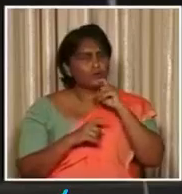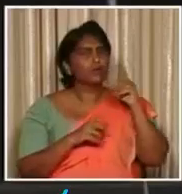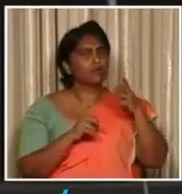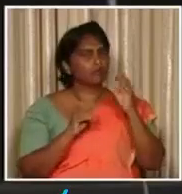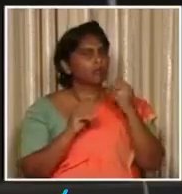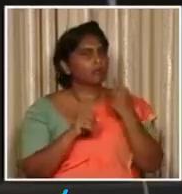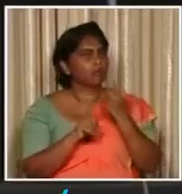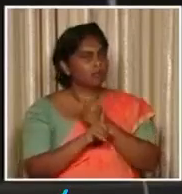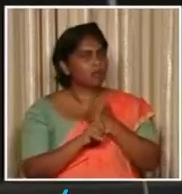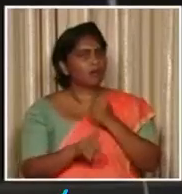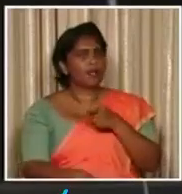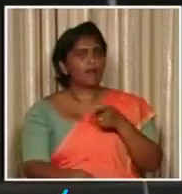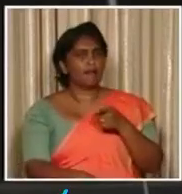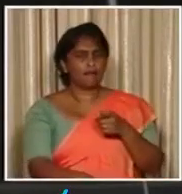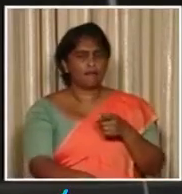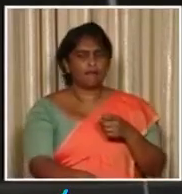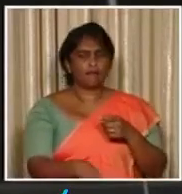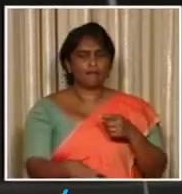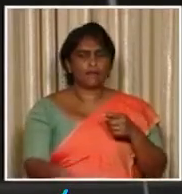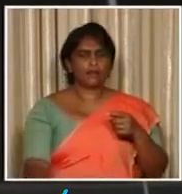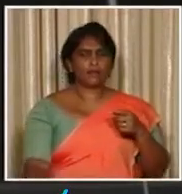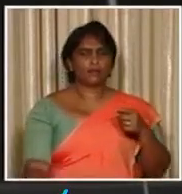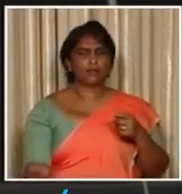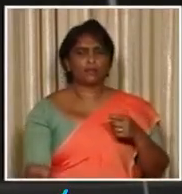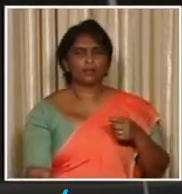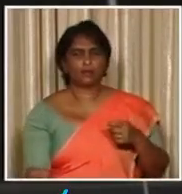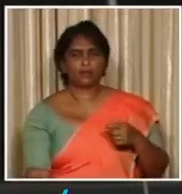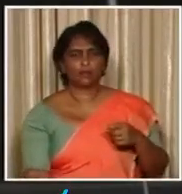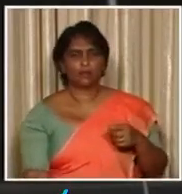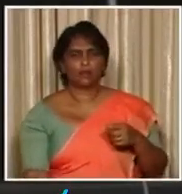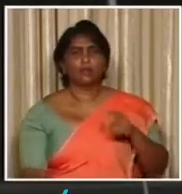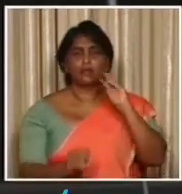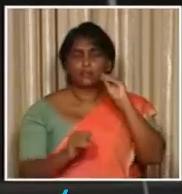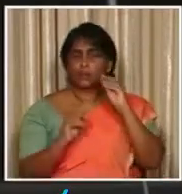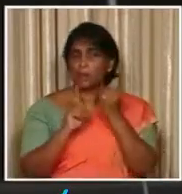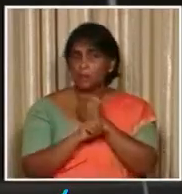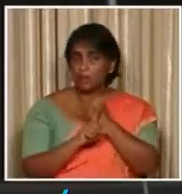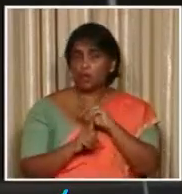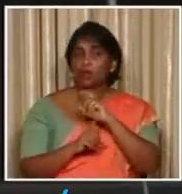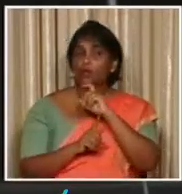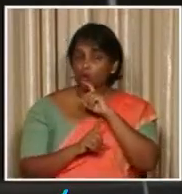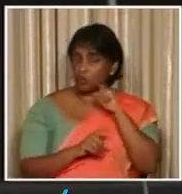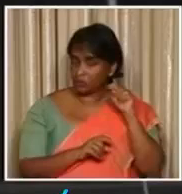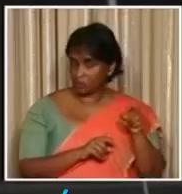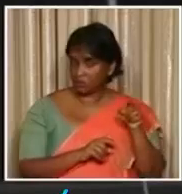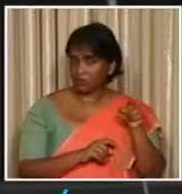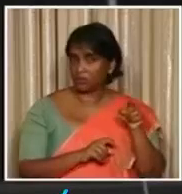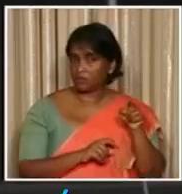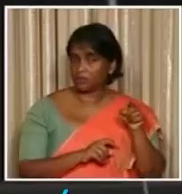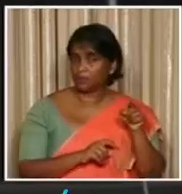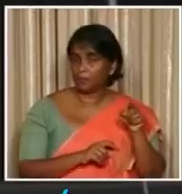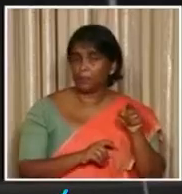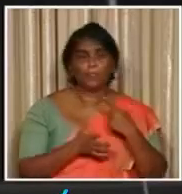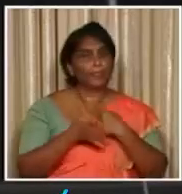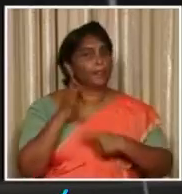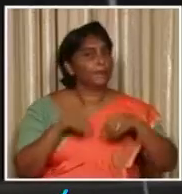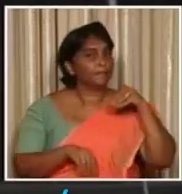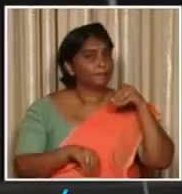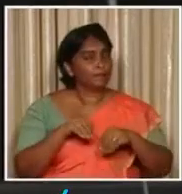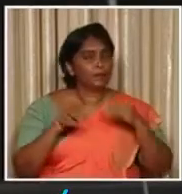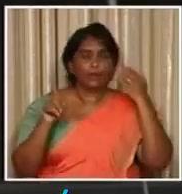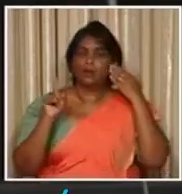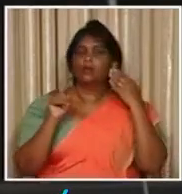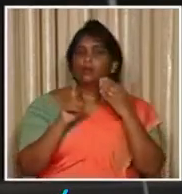බලපෑමක් එතනදිත් සිදු වෙලා තියෙනවාද කියලා. ඉතින් යම් බලපෑමක් නිසා අධිකරණය මේ මැතිවරණය